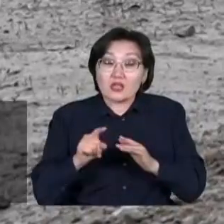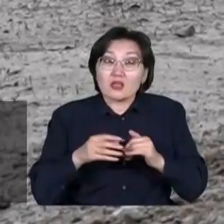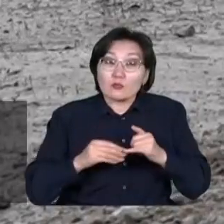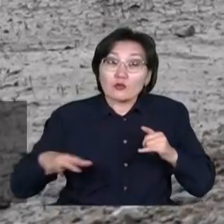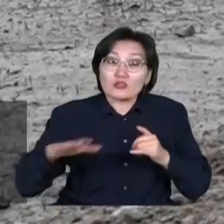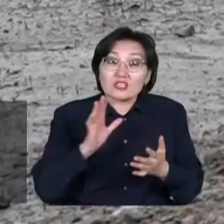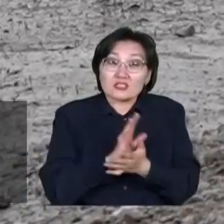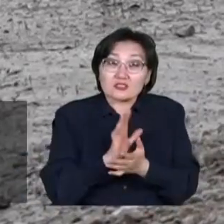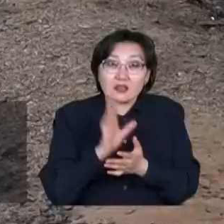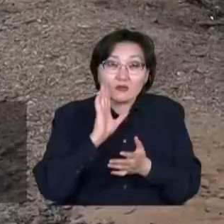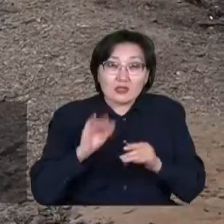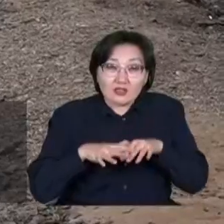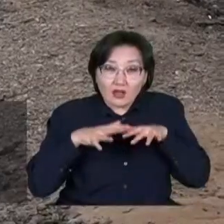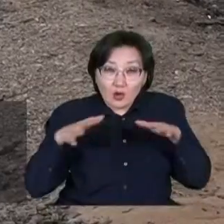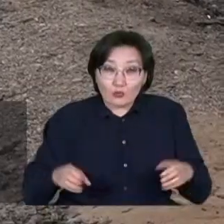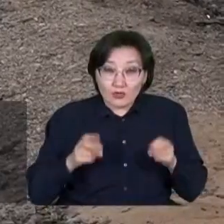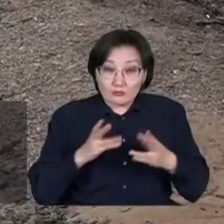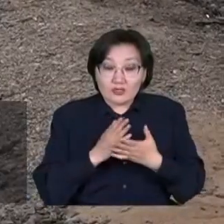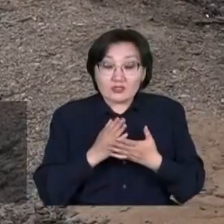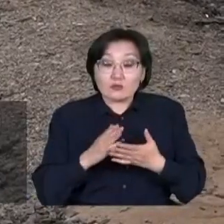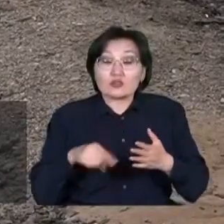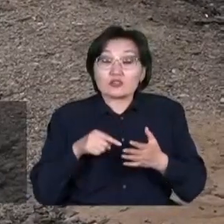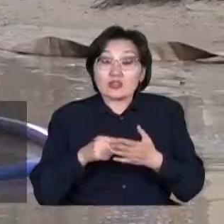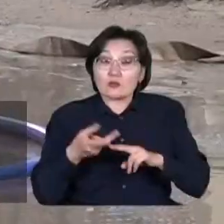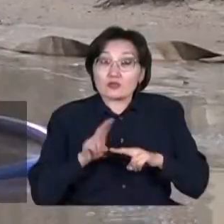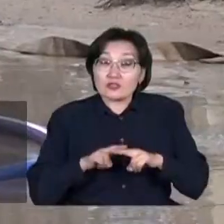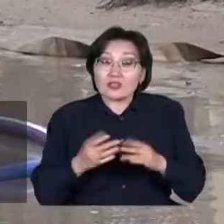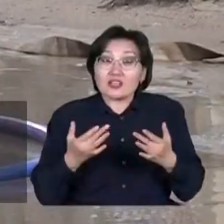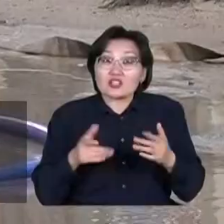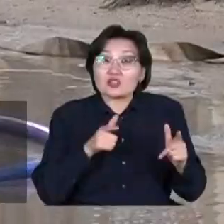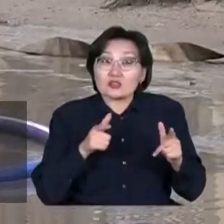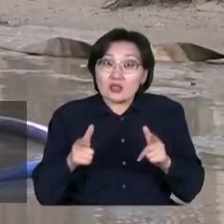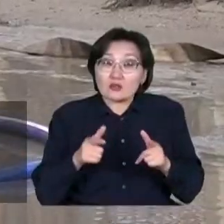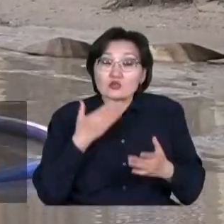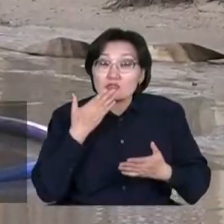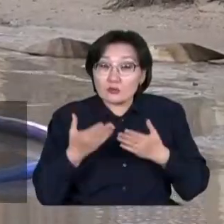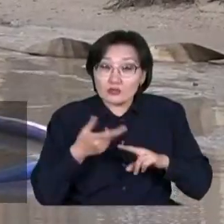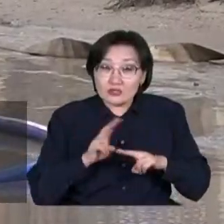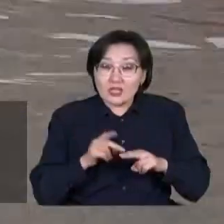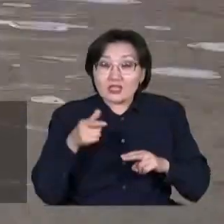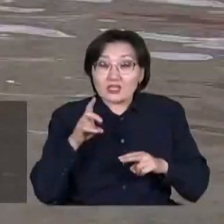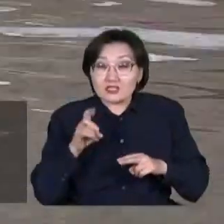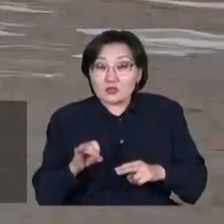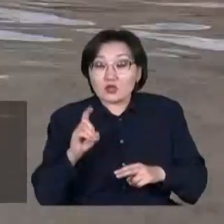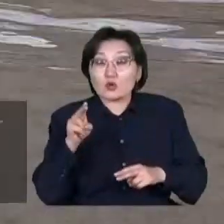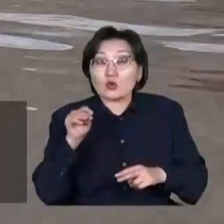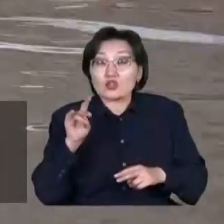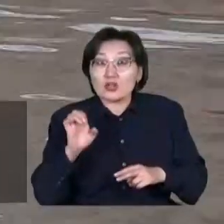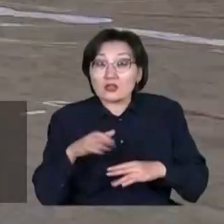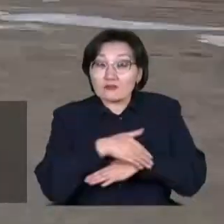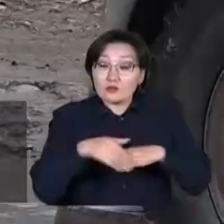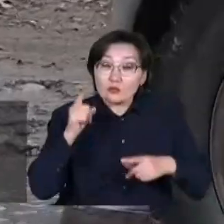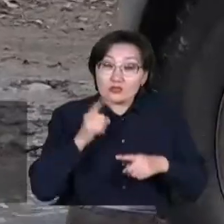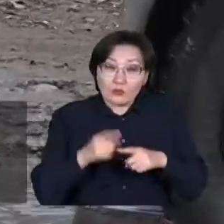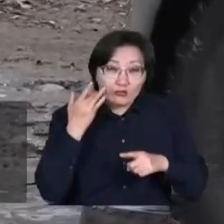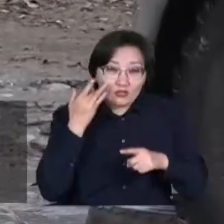лай, су көшкіні басу қаупі артады. Алматылықтар қаланың бұл құбылысқа қаншалықты дайын екенін сұрады. Себебі Гагарин мен Қожанов көшелерінің қиылысында